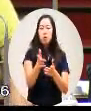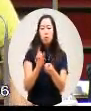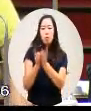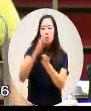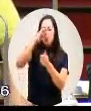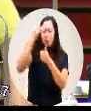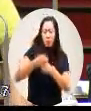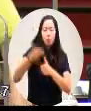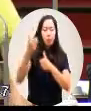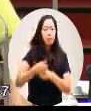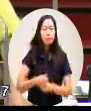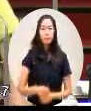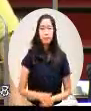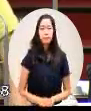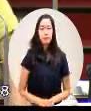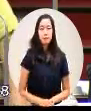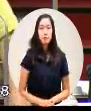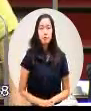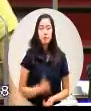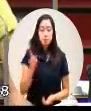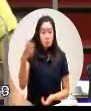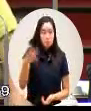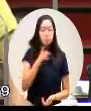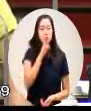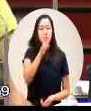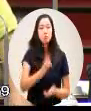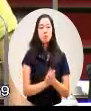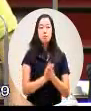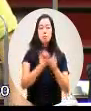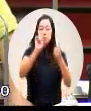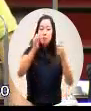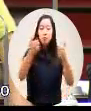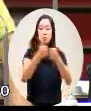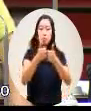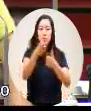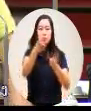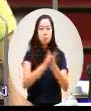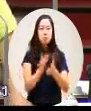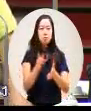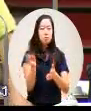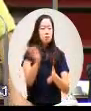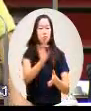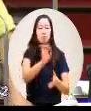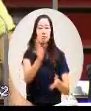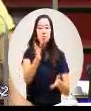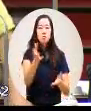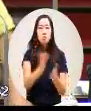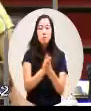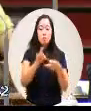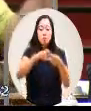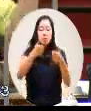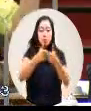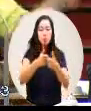帽子，伊嘛讲，咱的议会将来无人工会理事长有到议